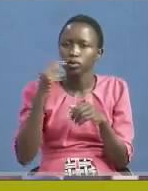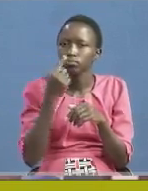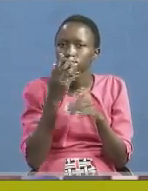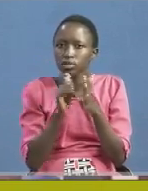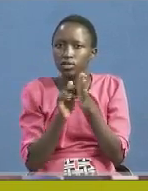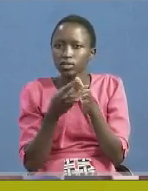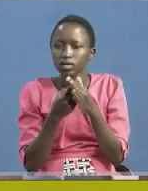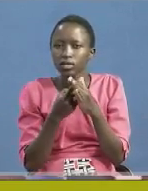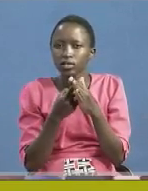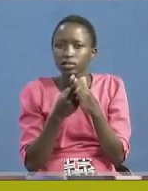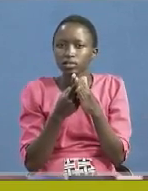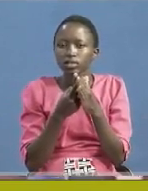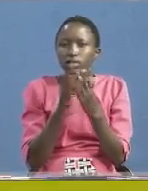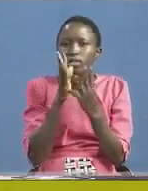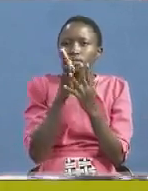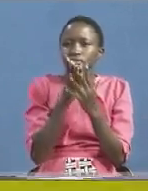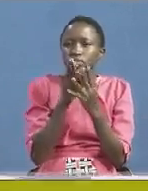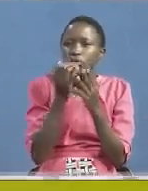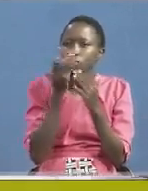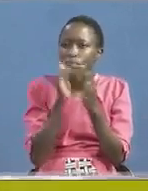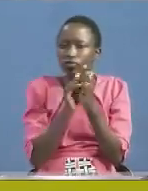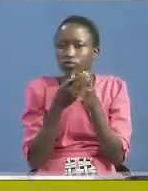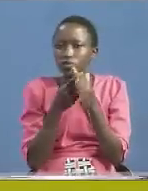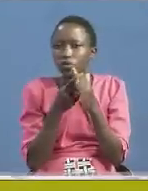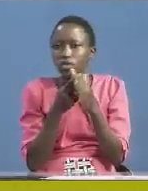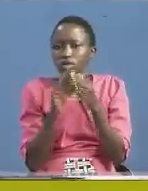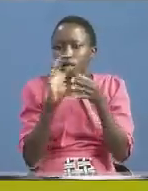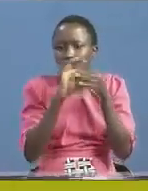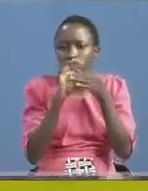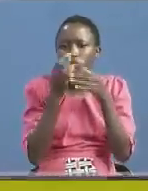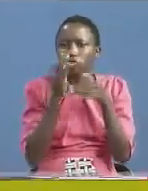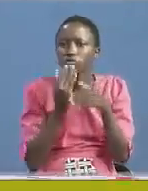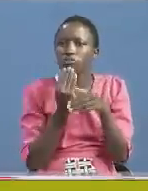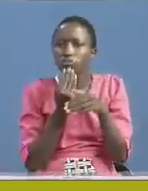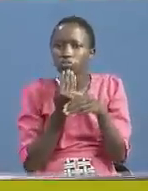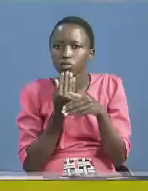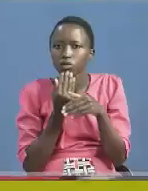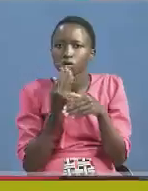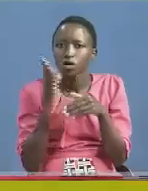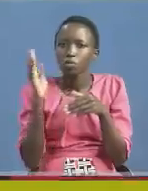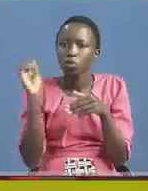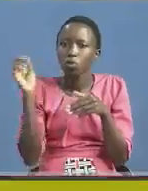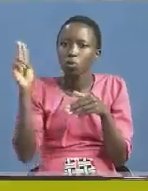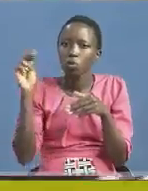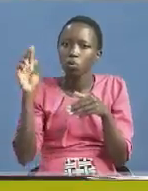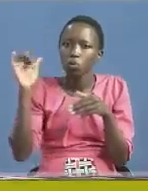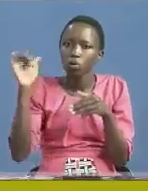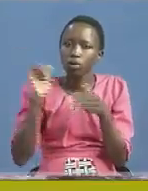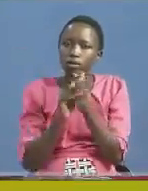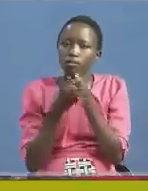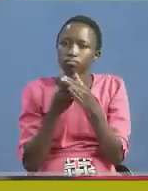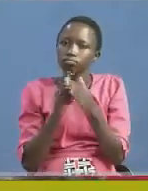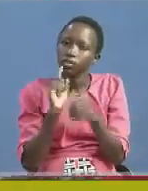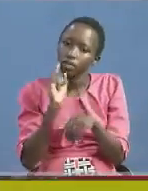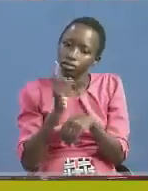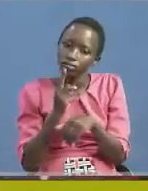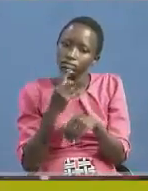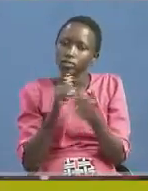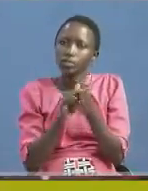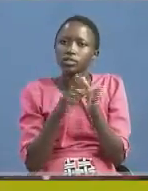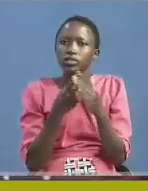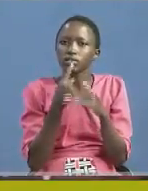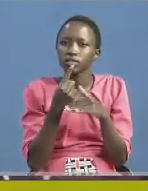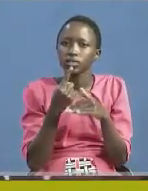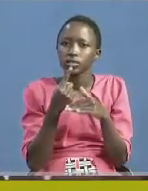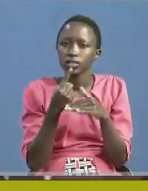kuwa ni kizingiti kwa umoja wa jamii ya Waluhya, aliyekuwa seneta wa Kakamega Boni Khalwale amejitokeza kashifu matamshi ya Atwoli kwa